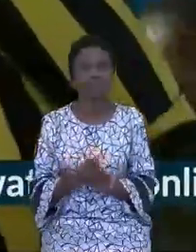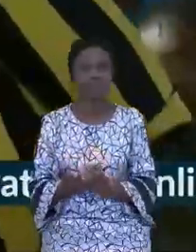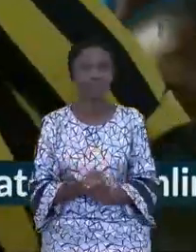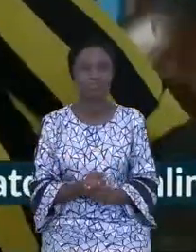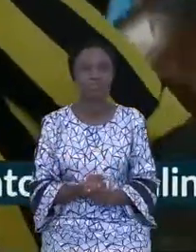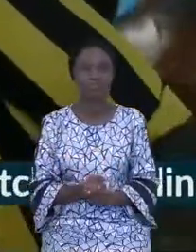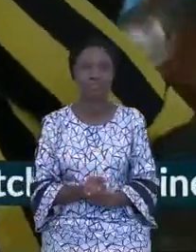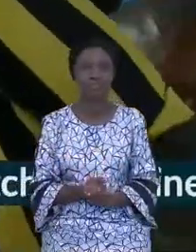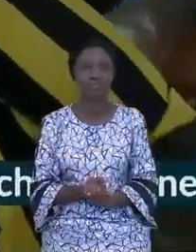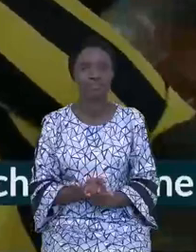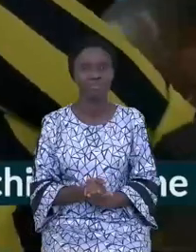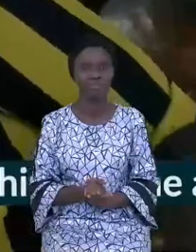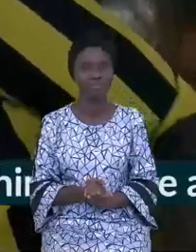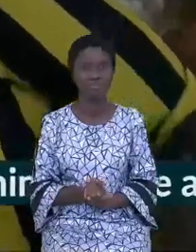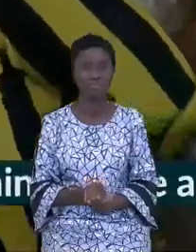donné leur vie au Seigneur.